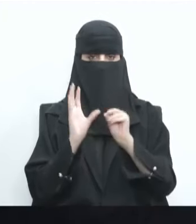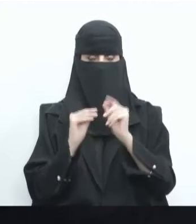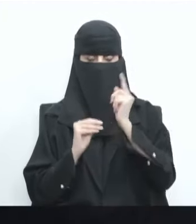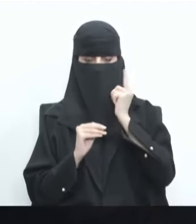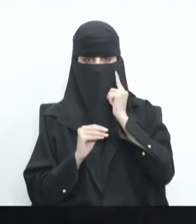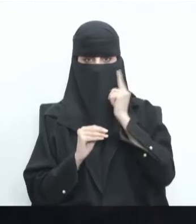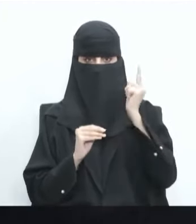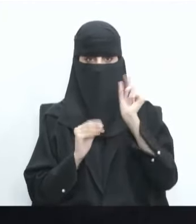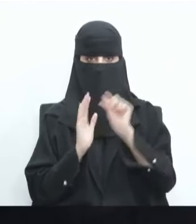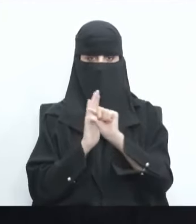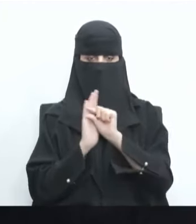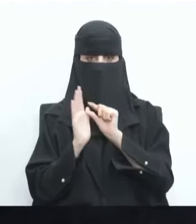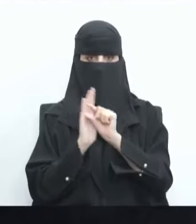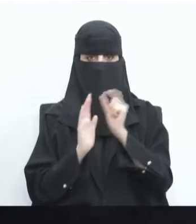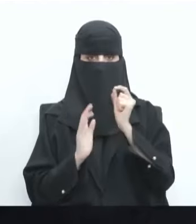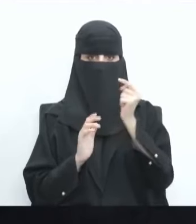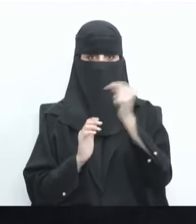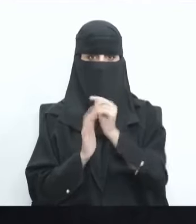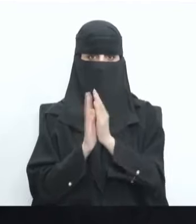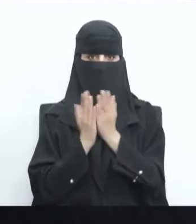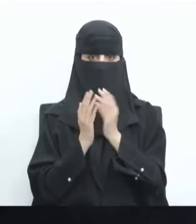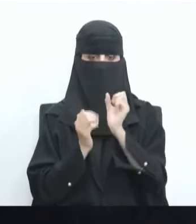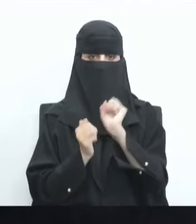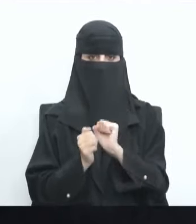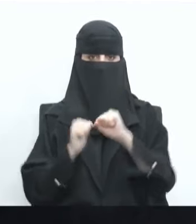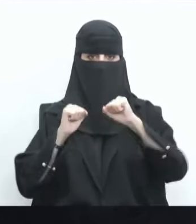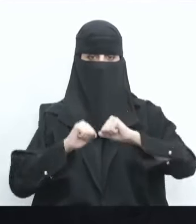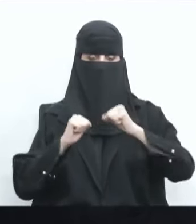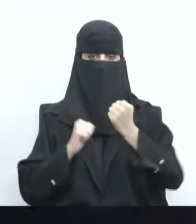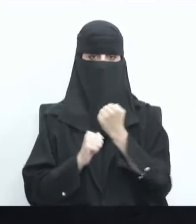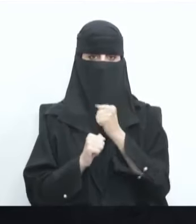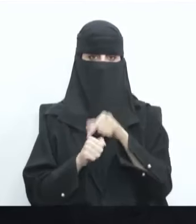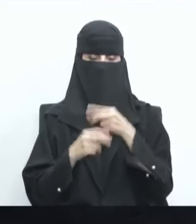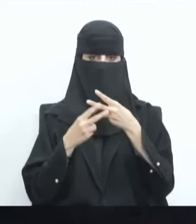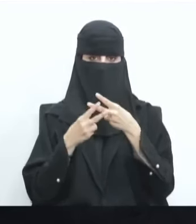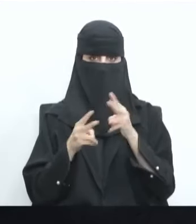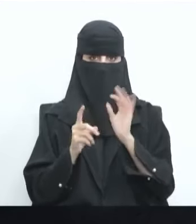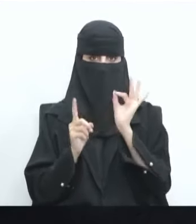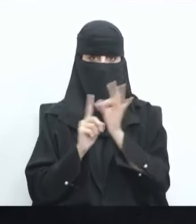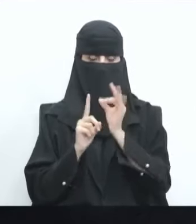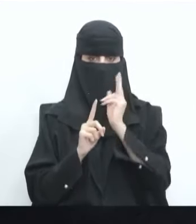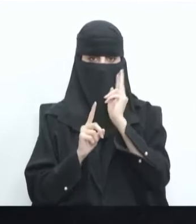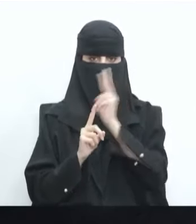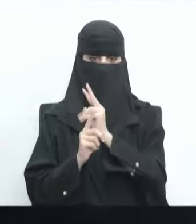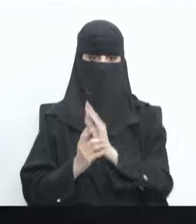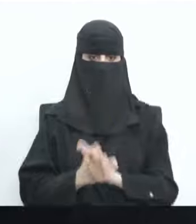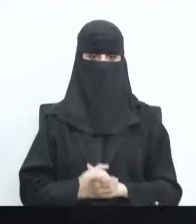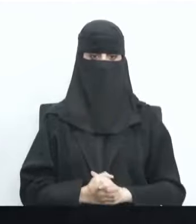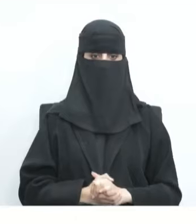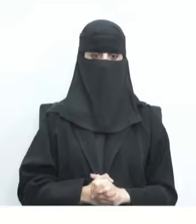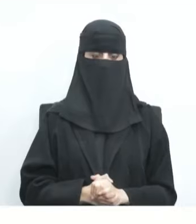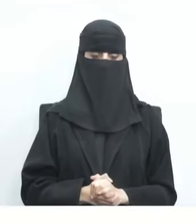بعنوان في مكتبتي وقبل ان ابدا في عرض هذا الدرس اتعرف معكم على اهم اهدافه